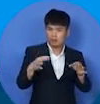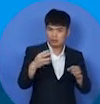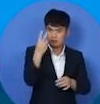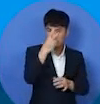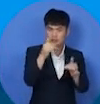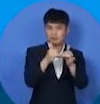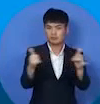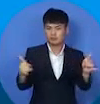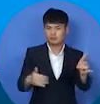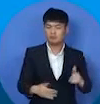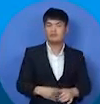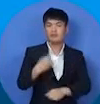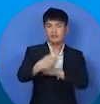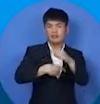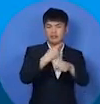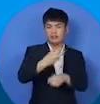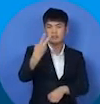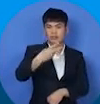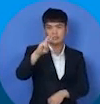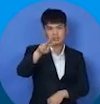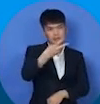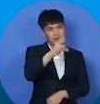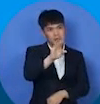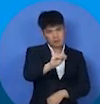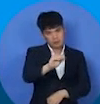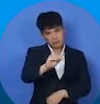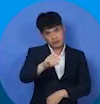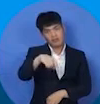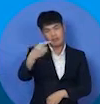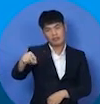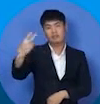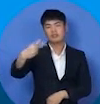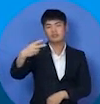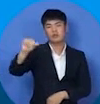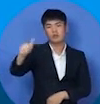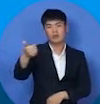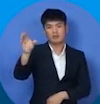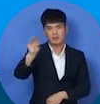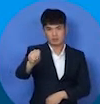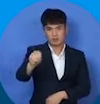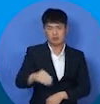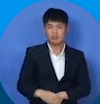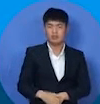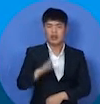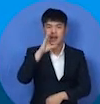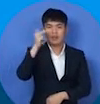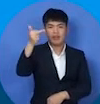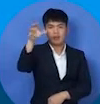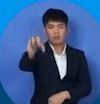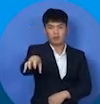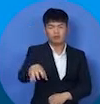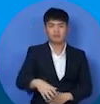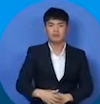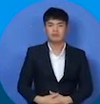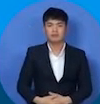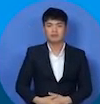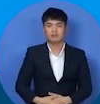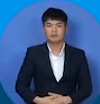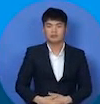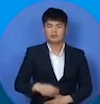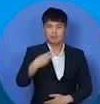모집합니다. 임금은 연봉 2,200만 원 이상에서 2,500만 원 이하이며 근무지는 아산시 등포면